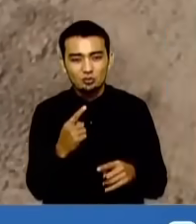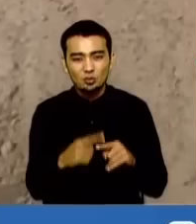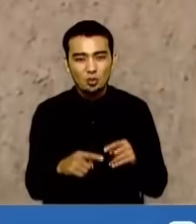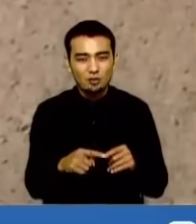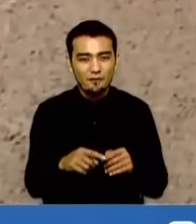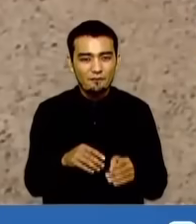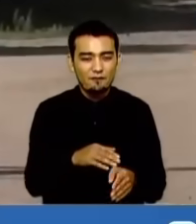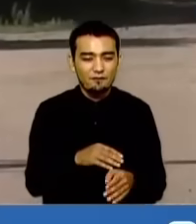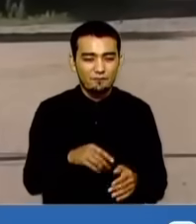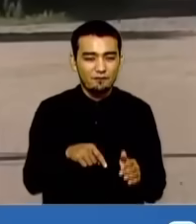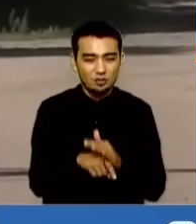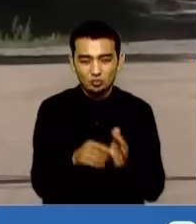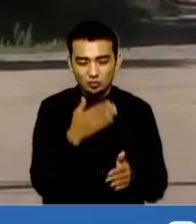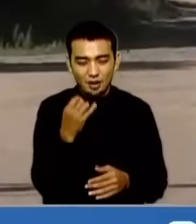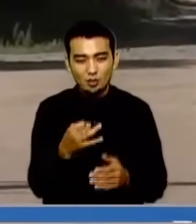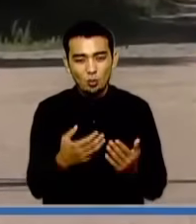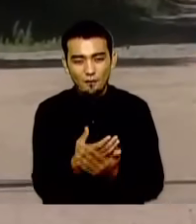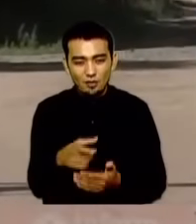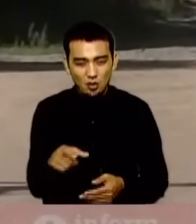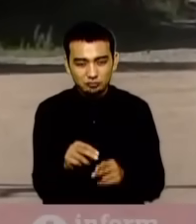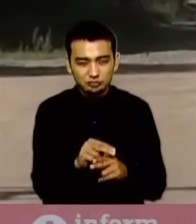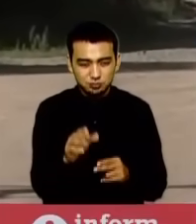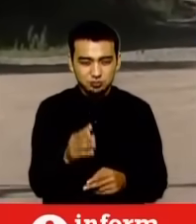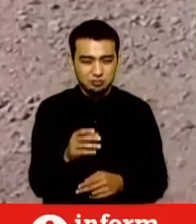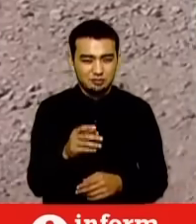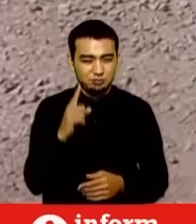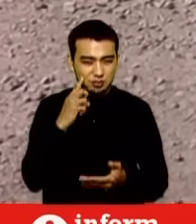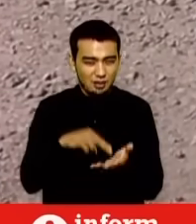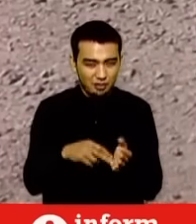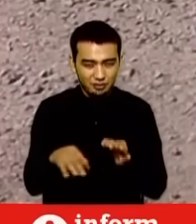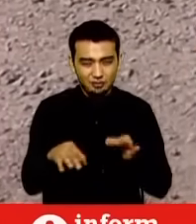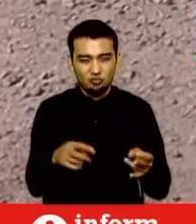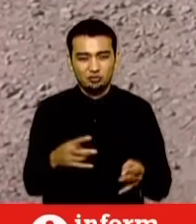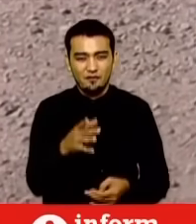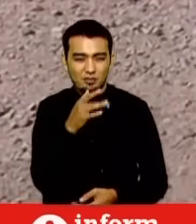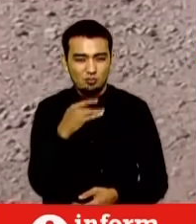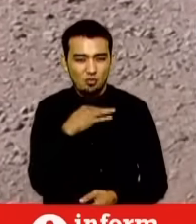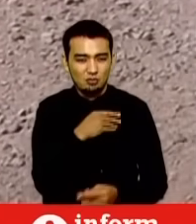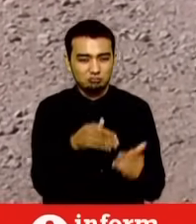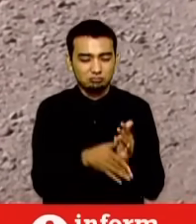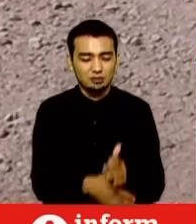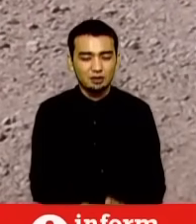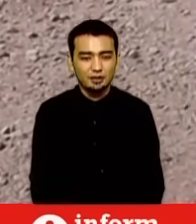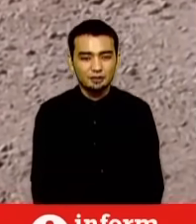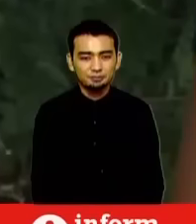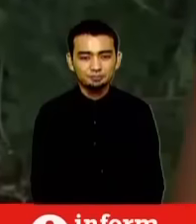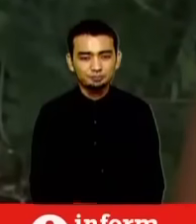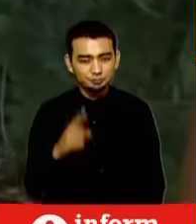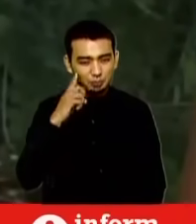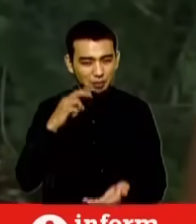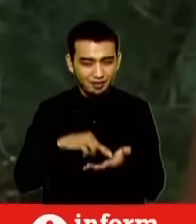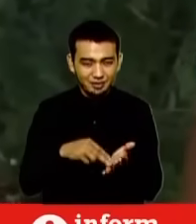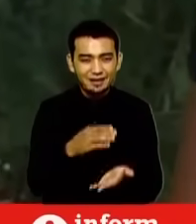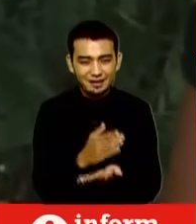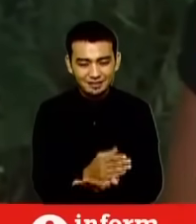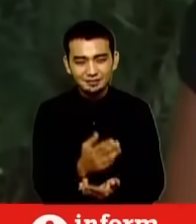Ал жолдың жаңа жобасы жүзеге асқанша біраз уақыт керек дейді. Биыл техникумтас жасаймыз, план бар. Соған